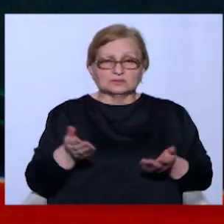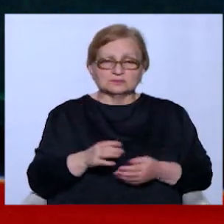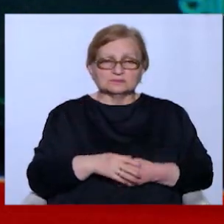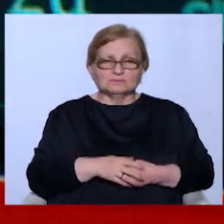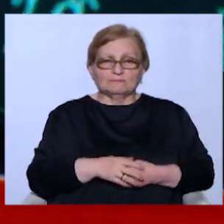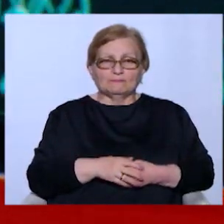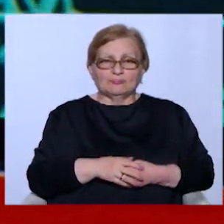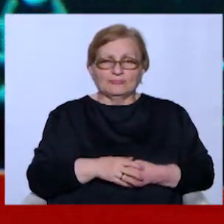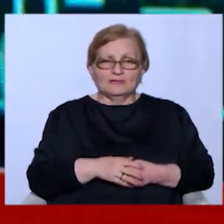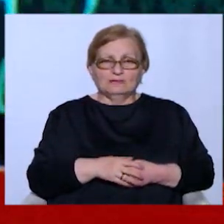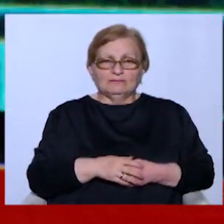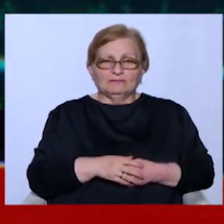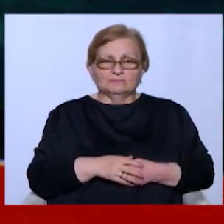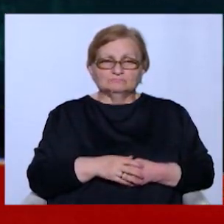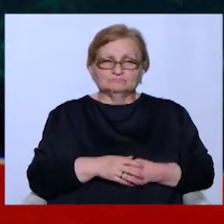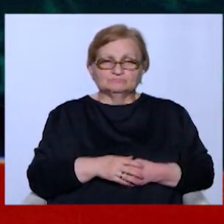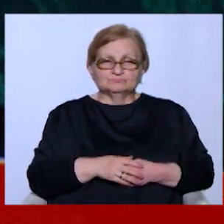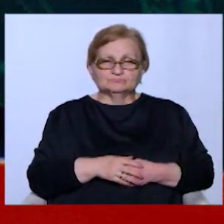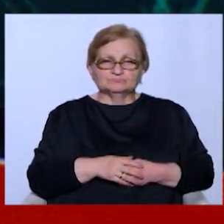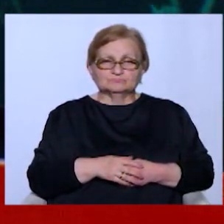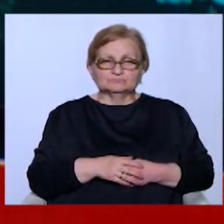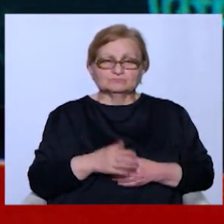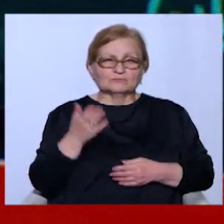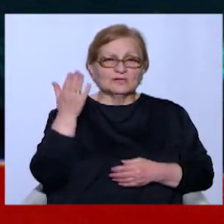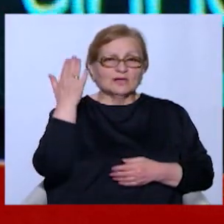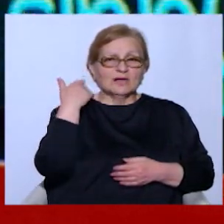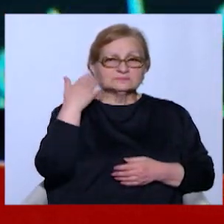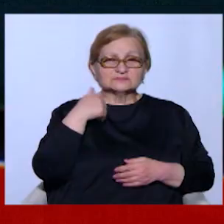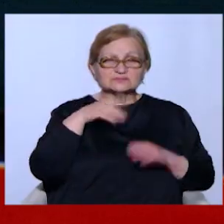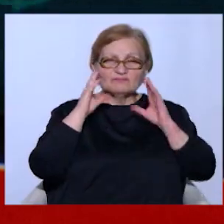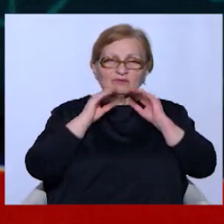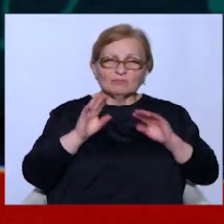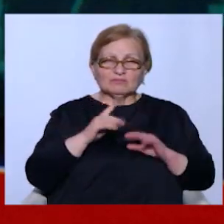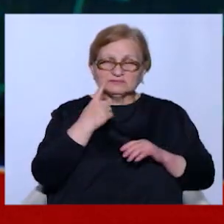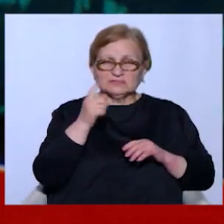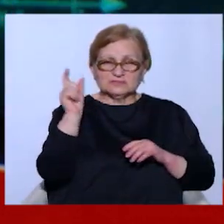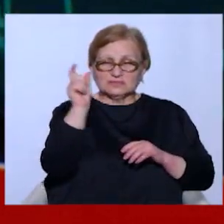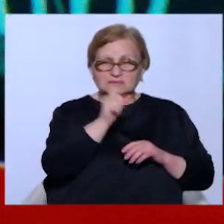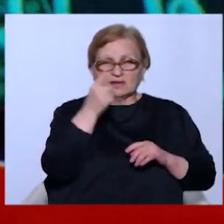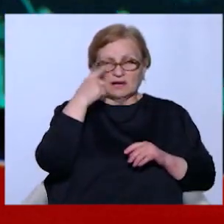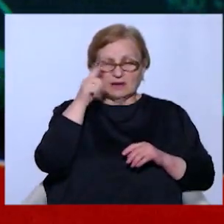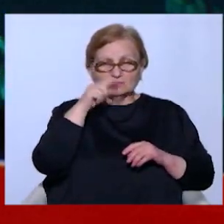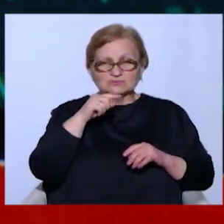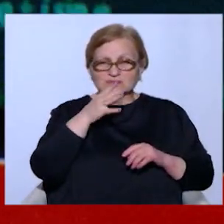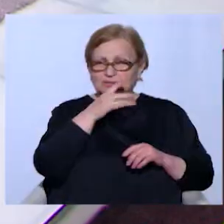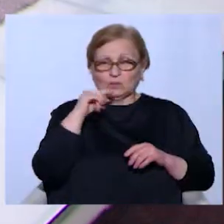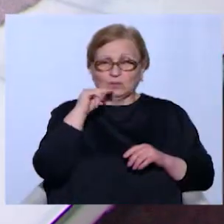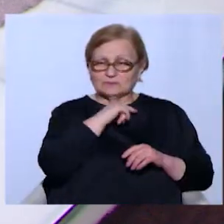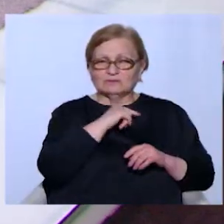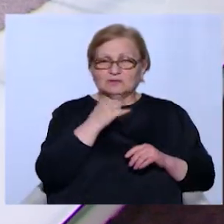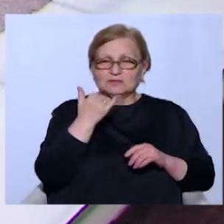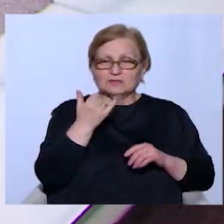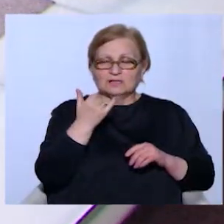მოდით აგამიხილოთ ამოცანა, რომელიც ვერ მოვასწარით წინა გაკვეთილზე დროის სიმწირის გამო. აი